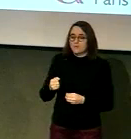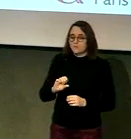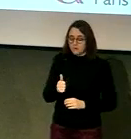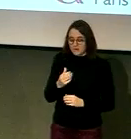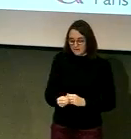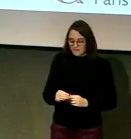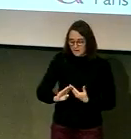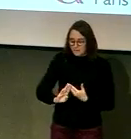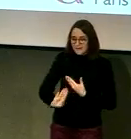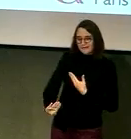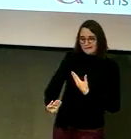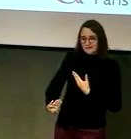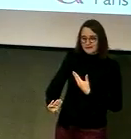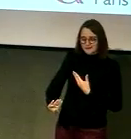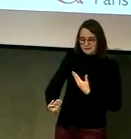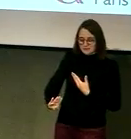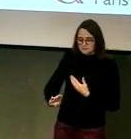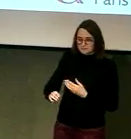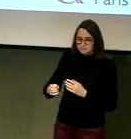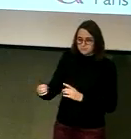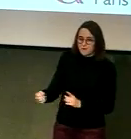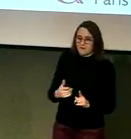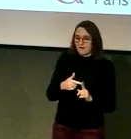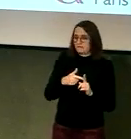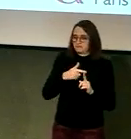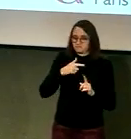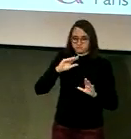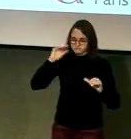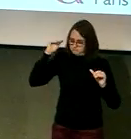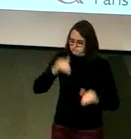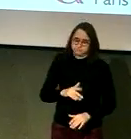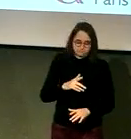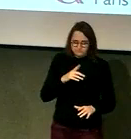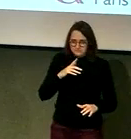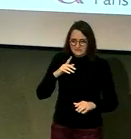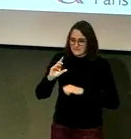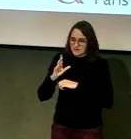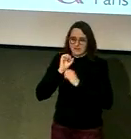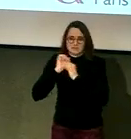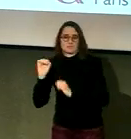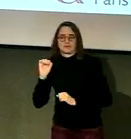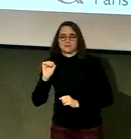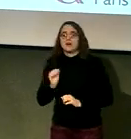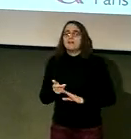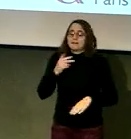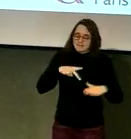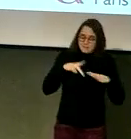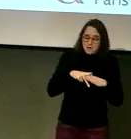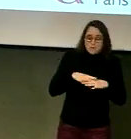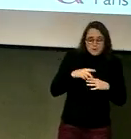premier enfant qui vont les avoir fait dégringoler dans la dépendance. Au début, elles étaient usagères de